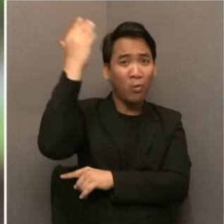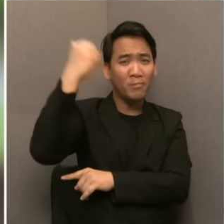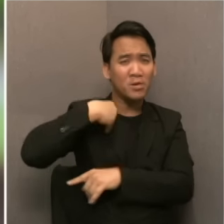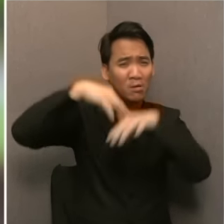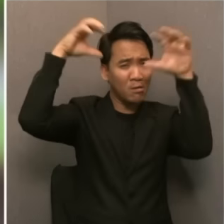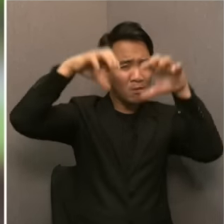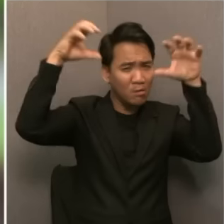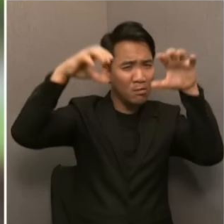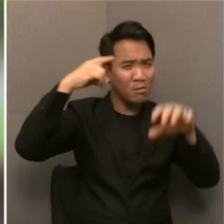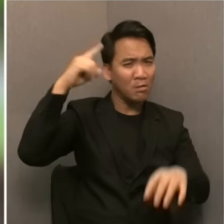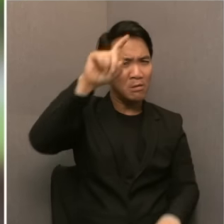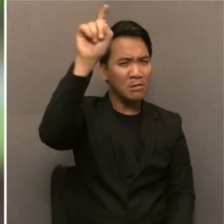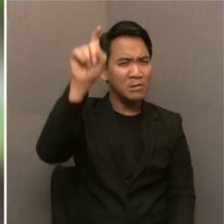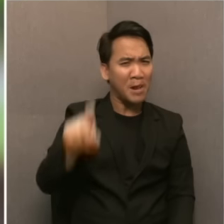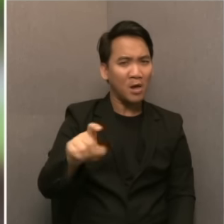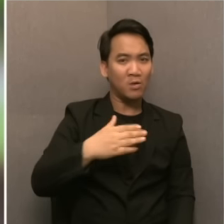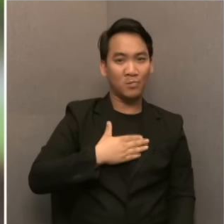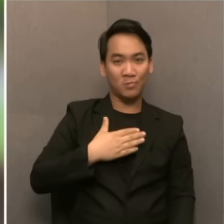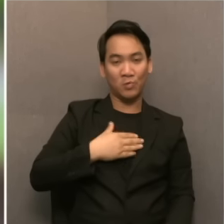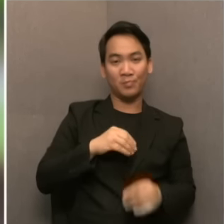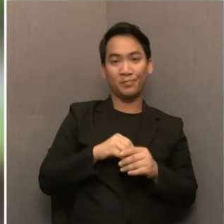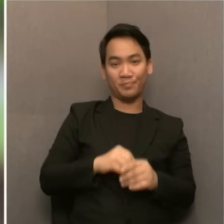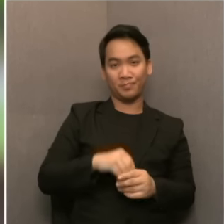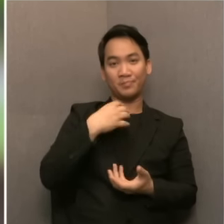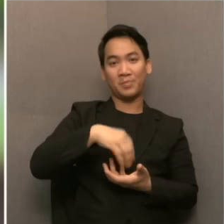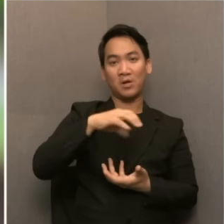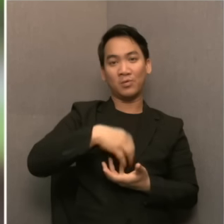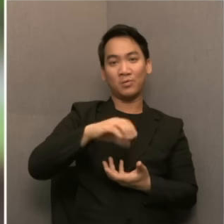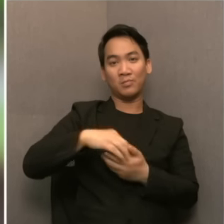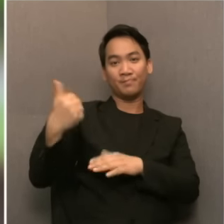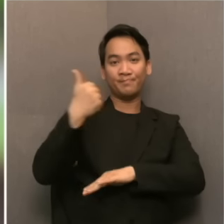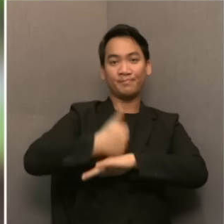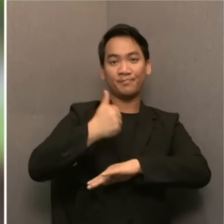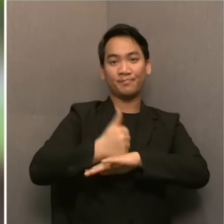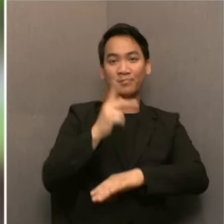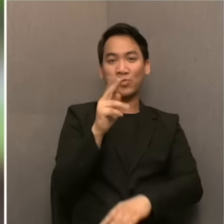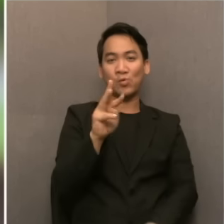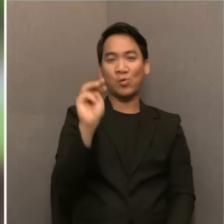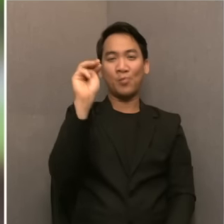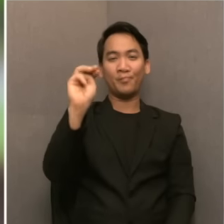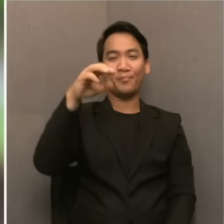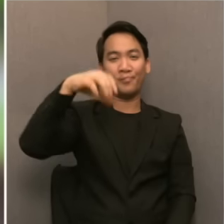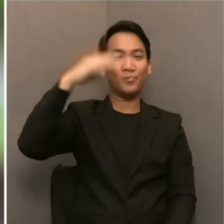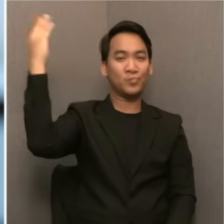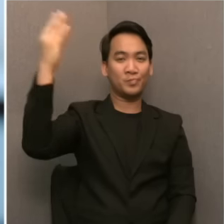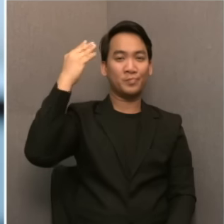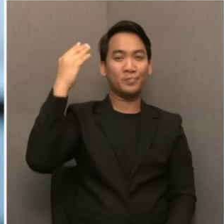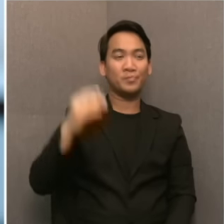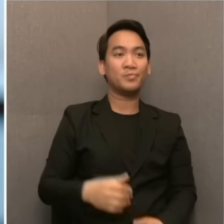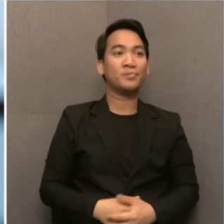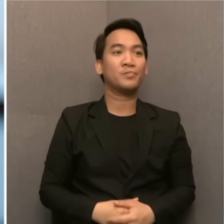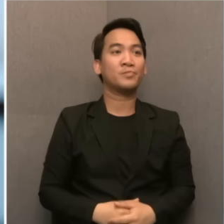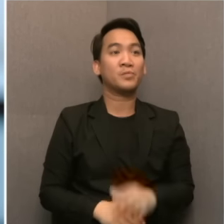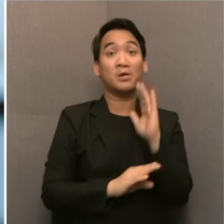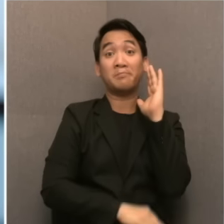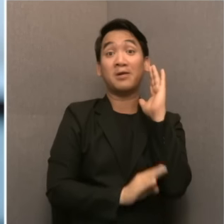ปเจาะลึกพูดคุยร่วมกันนะครับอยู่กับผมไอสมควรต้นจานผอ.กองพยากรณ์อากาศกรมอุตุนิยมวิทยาครับ ทางภาค